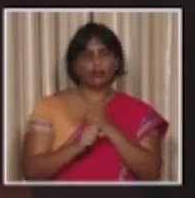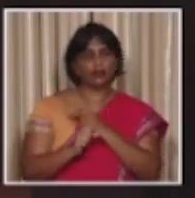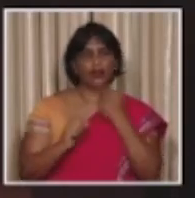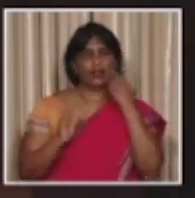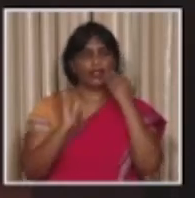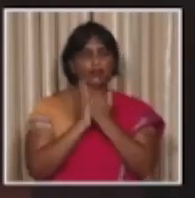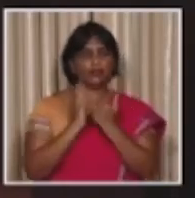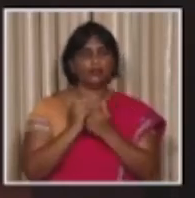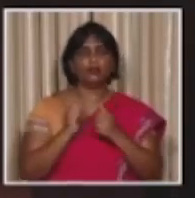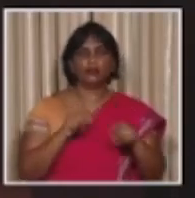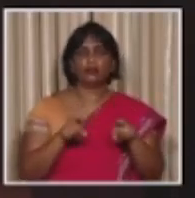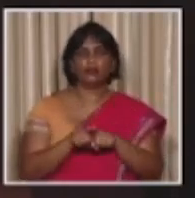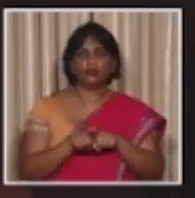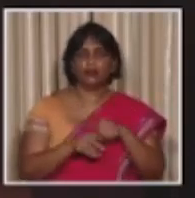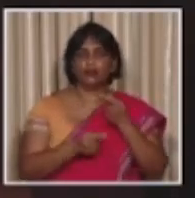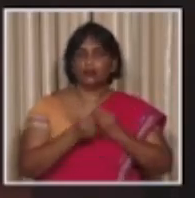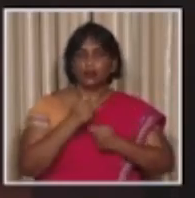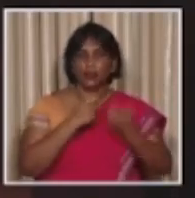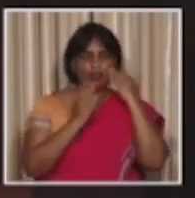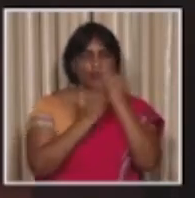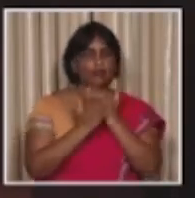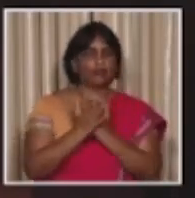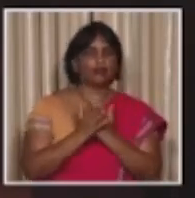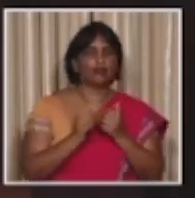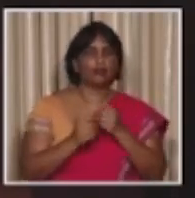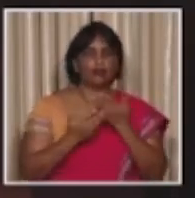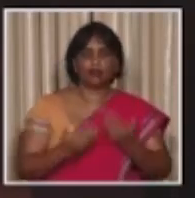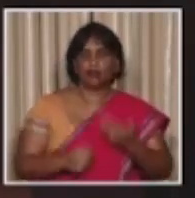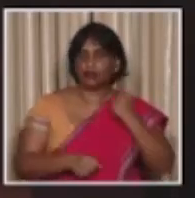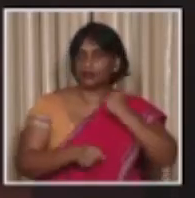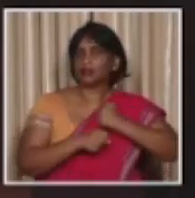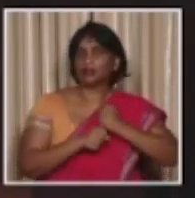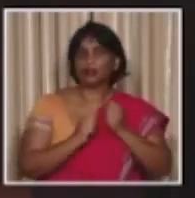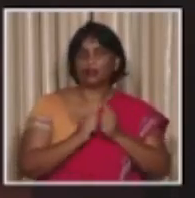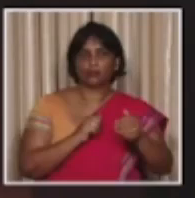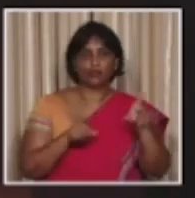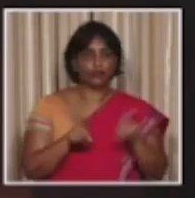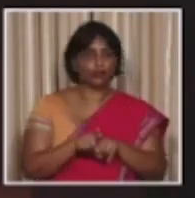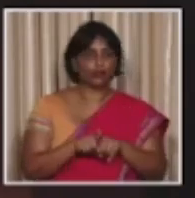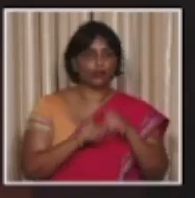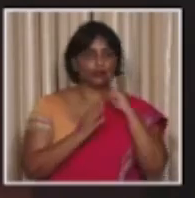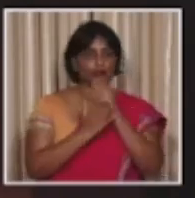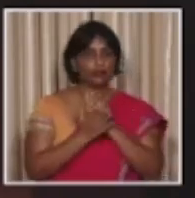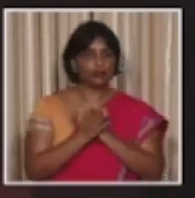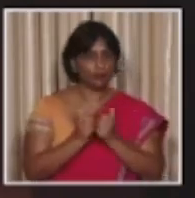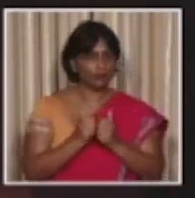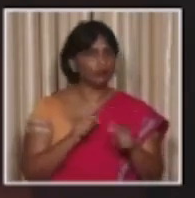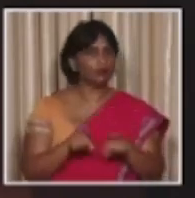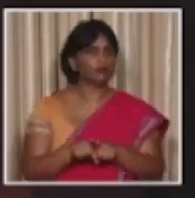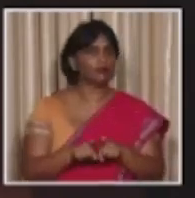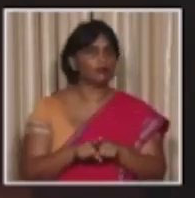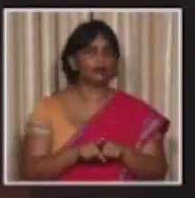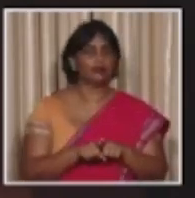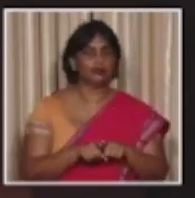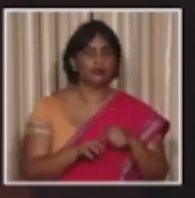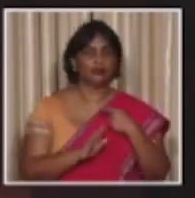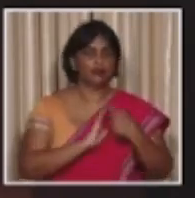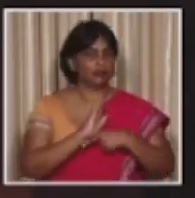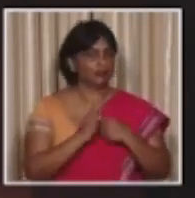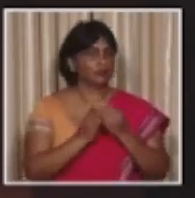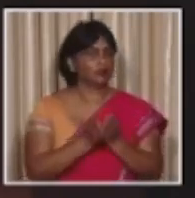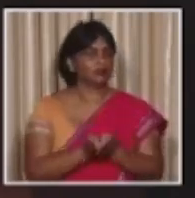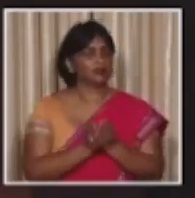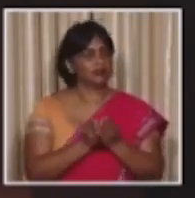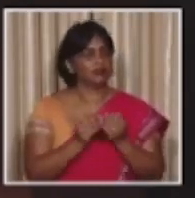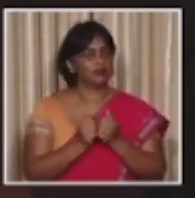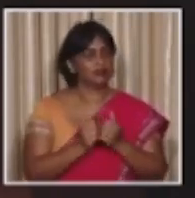වෙත විකුණා දැමීම සඳහා වත්මන් රජයේ කටයුතු කරනු ලබනවා එමගින් සිදුවන්නේ මෙරට මහජන සම්පත්